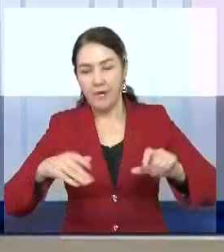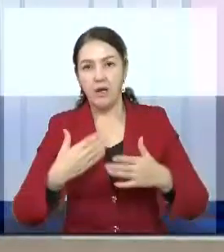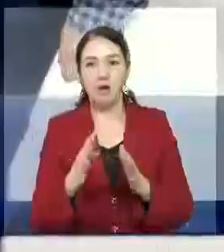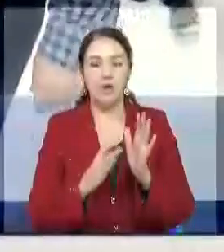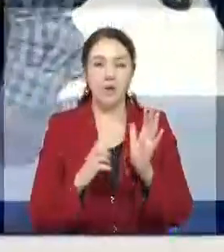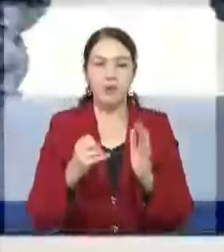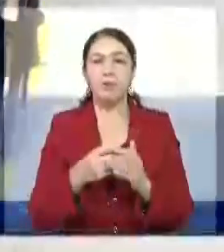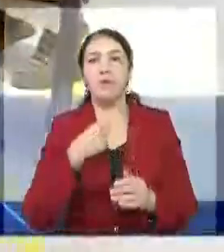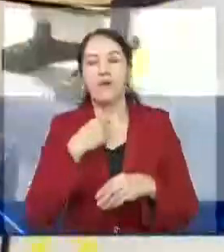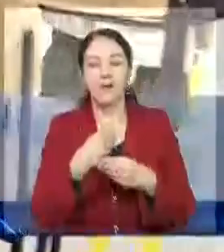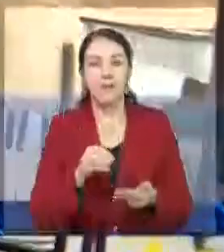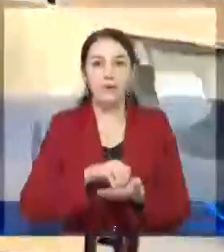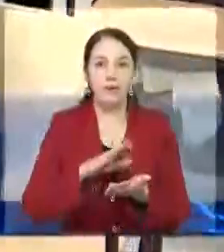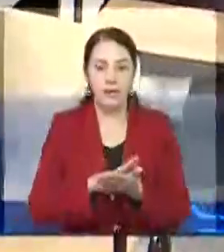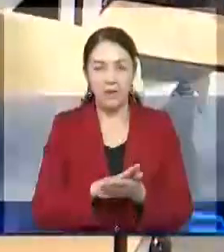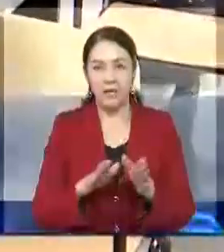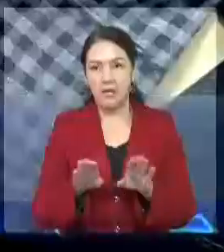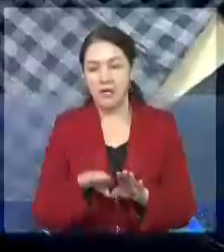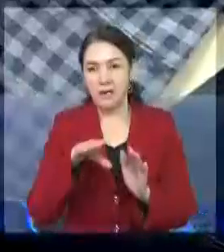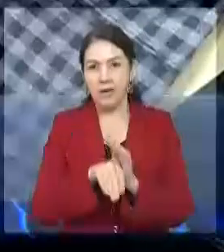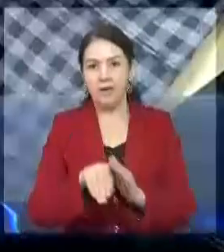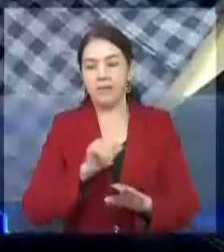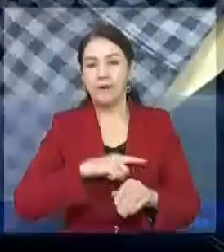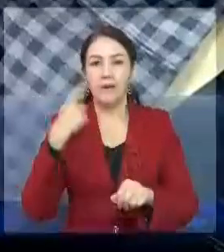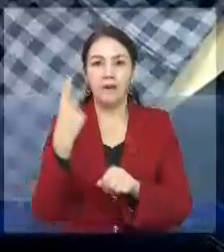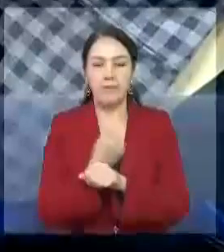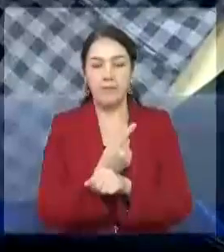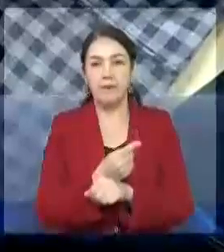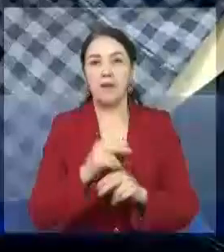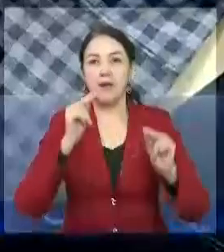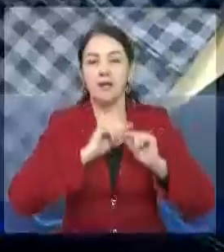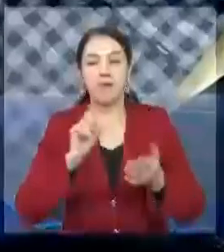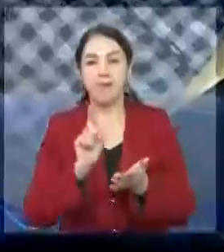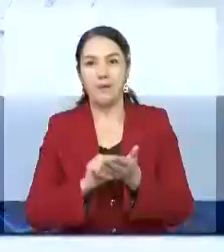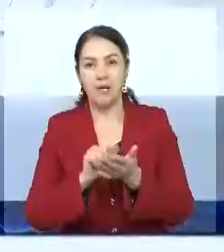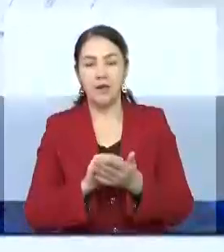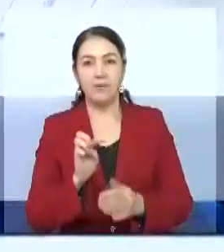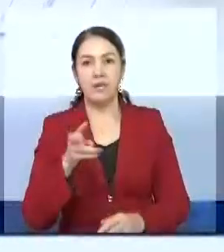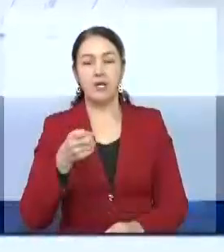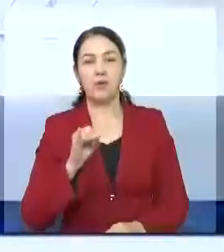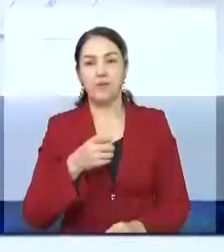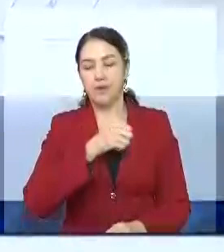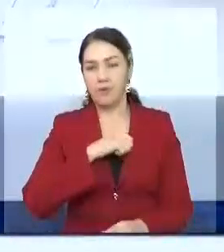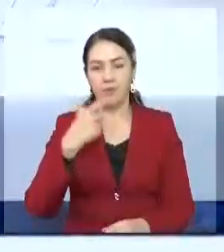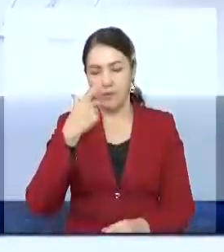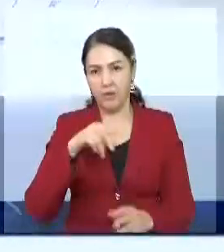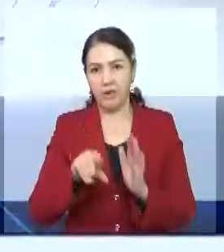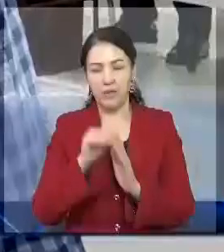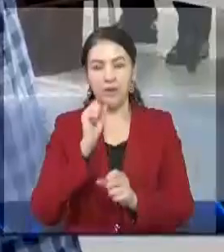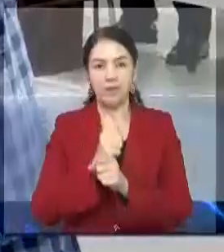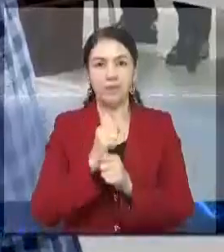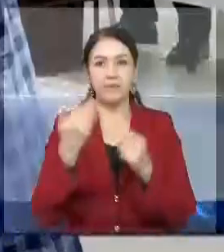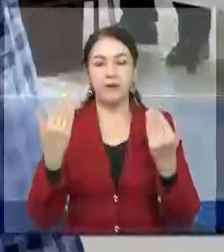900-ге жуық дауыс беруші тіркелген. Солардың ішінен ең алғашқы болып еңбек ардагері Мерхан Дуанбеков өз таңдауын жасады. Биылғы